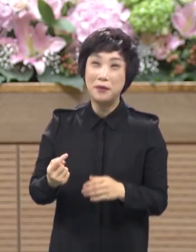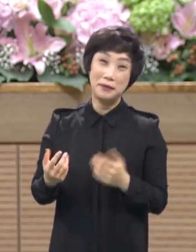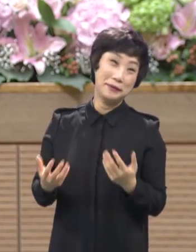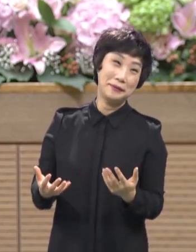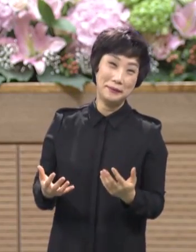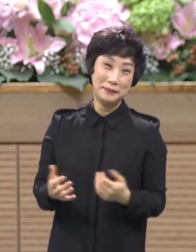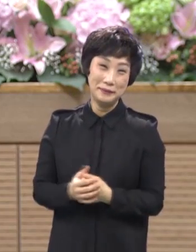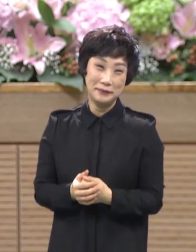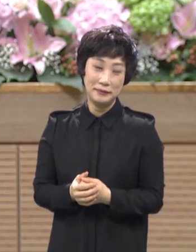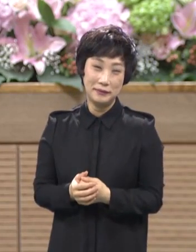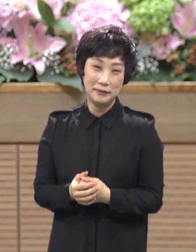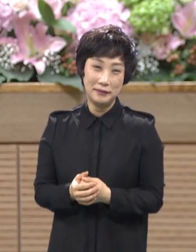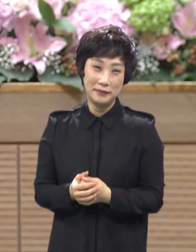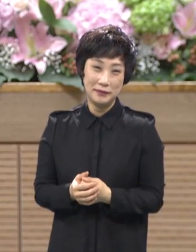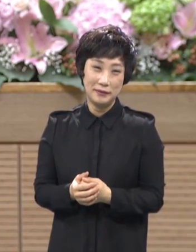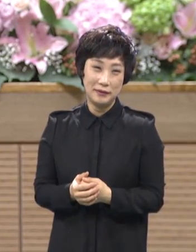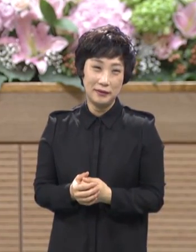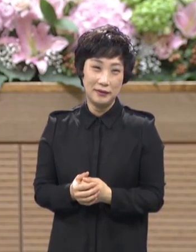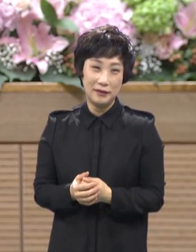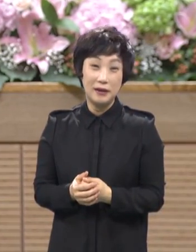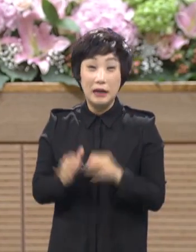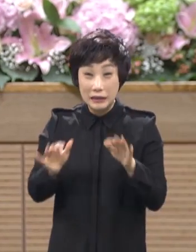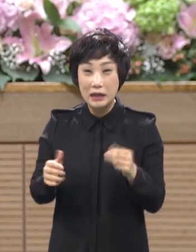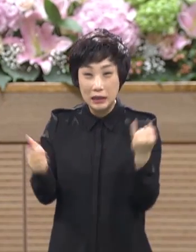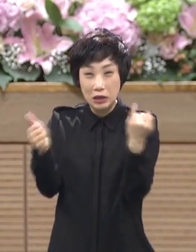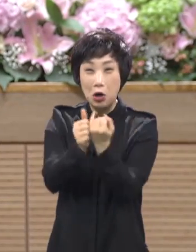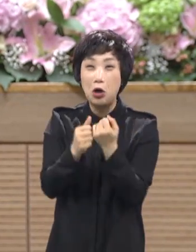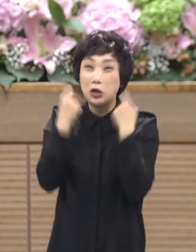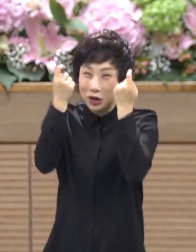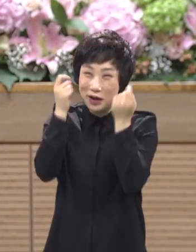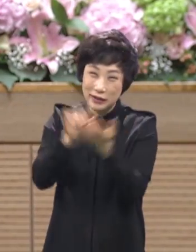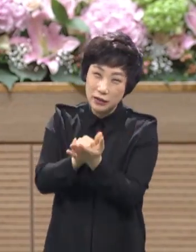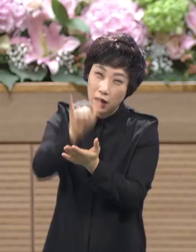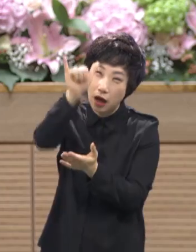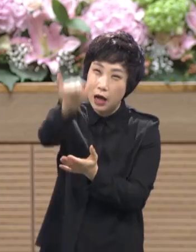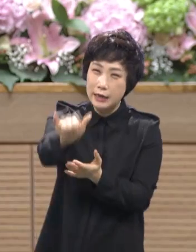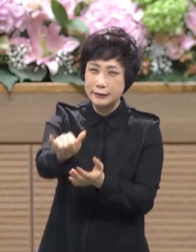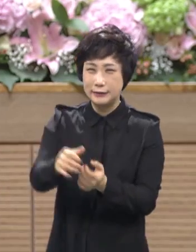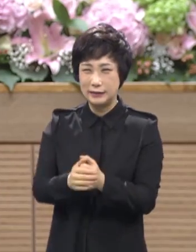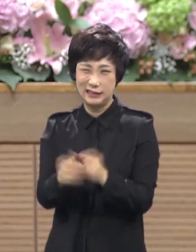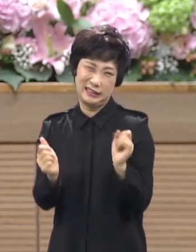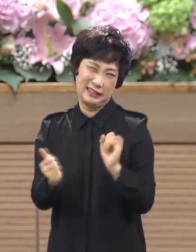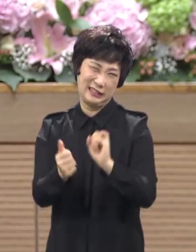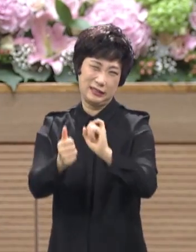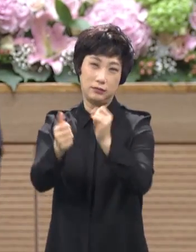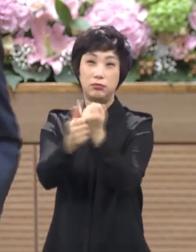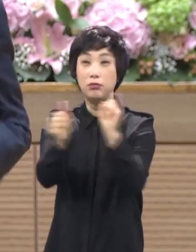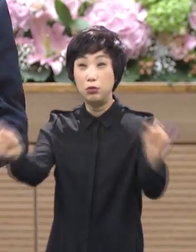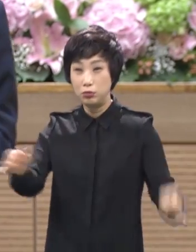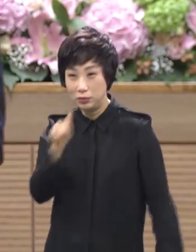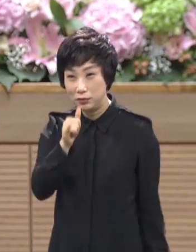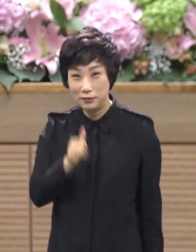수 없지. 근데 신혼여행 가서 이혼하는 사람들